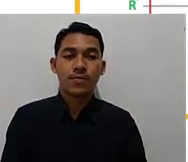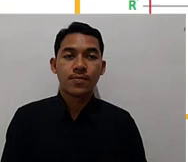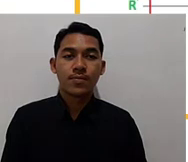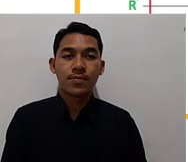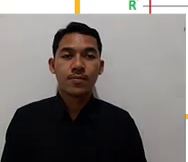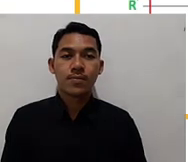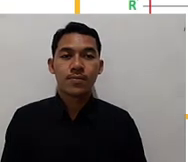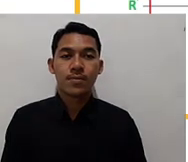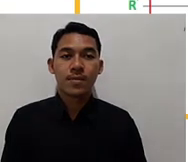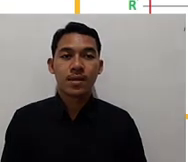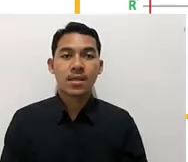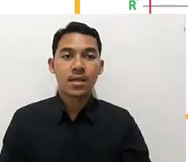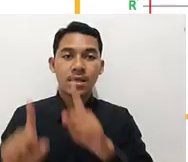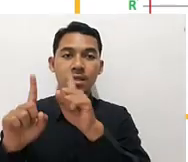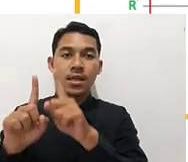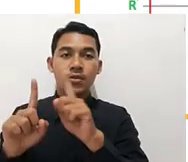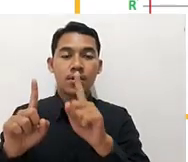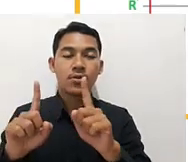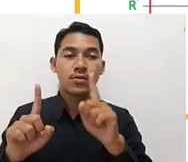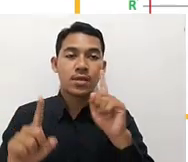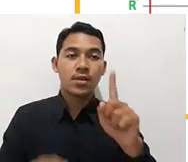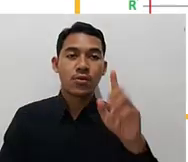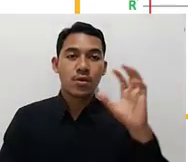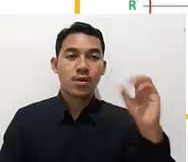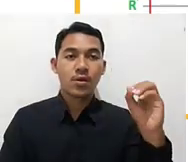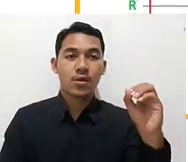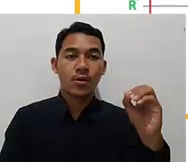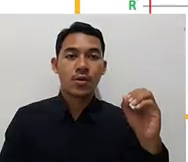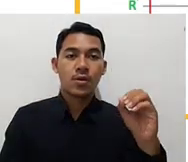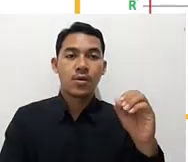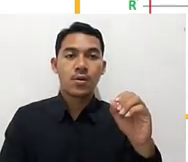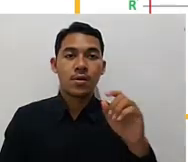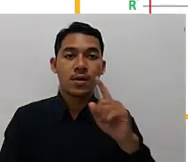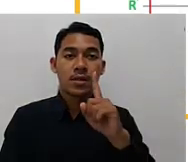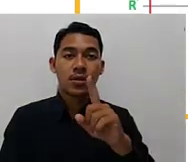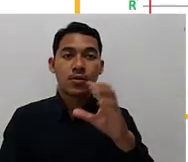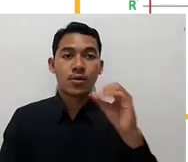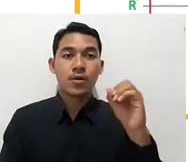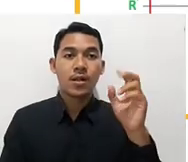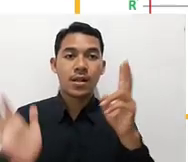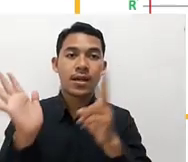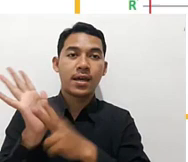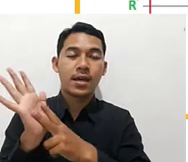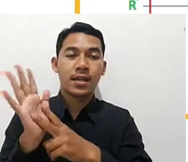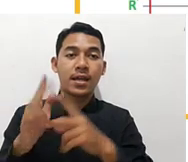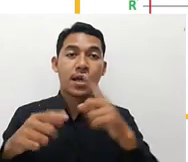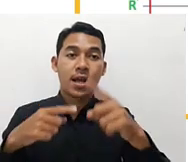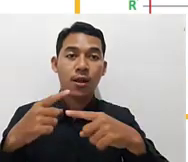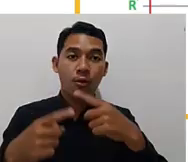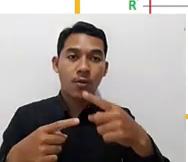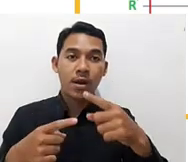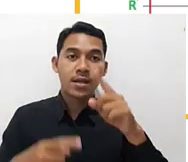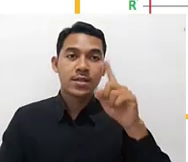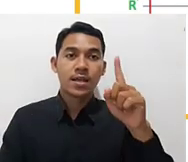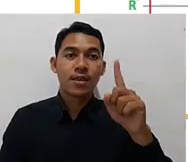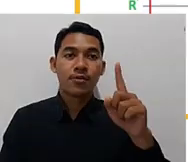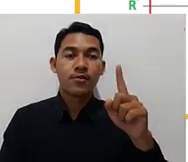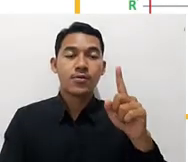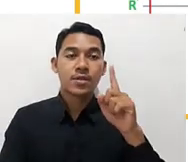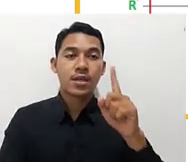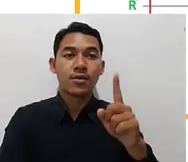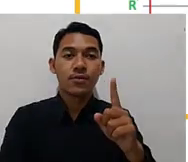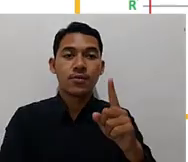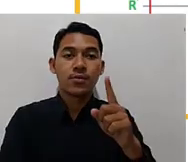1 1 1 1 1 0. Nah, 0 not n di sini. Nah, ini kan keluarannya 1 kan ya. Nah, Di sini